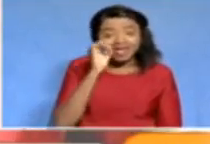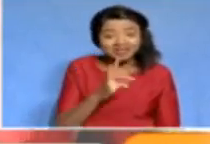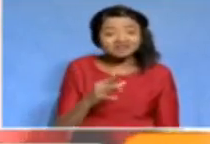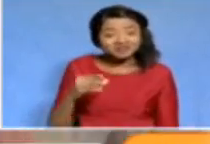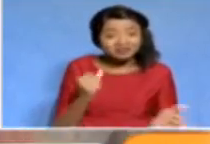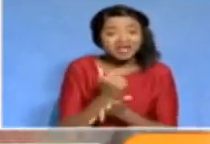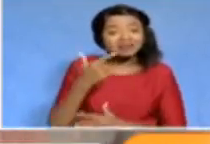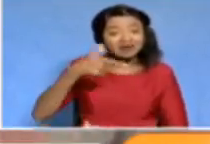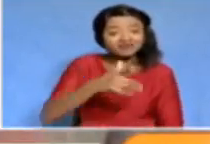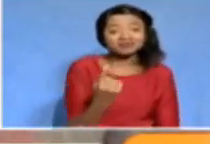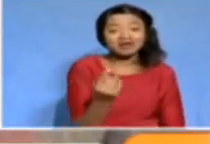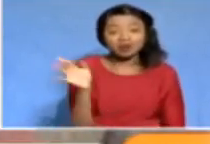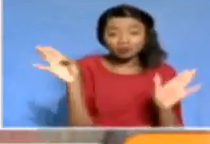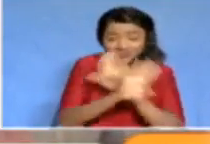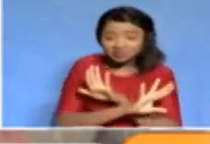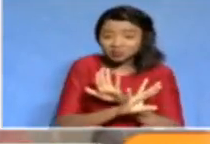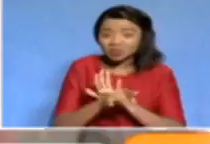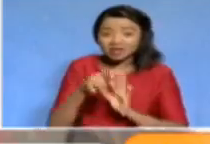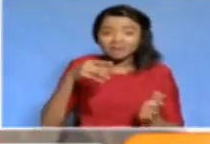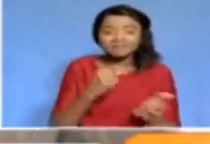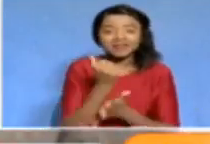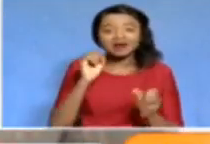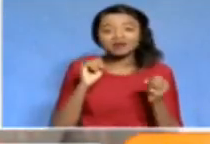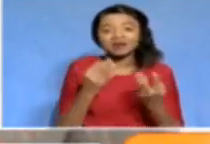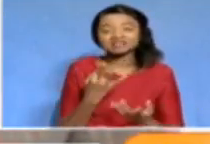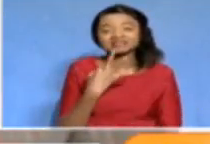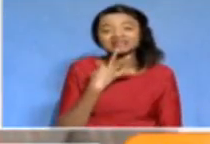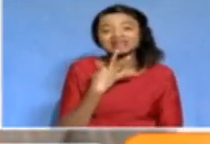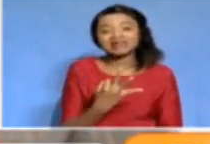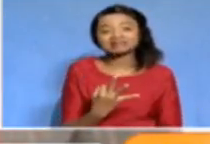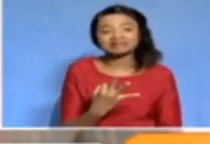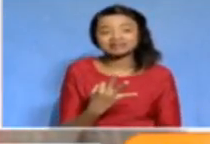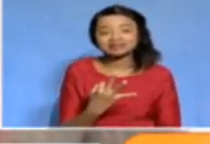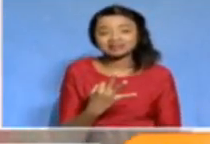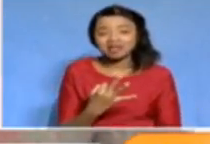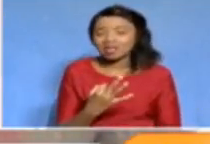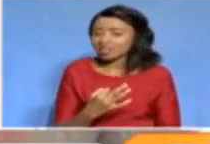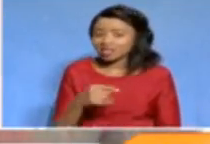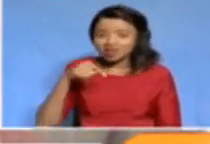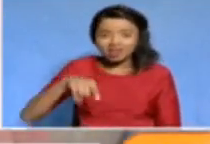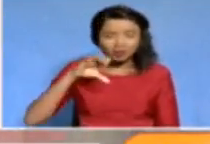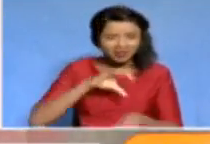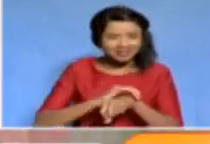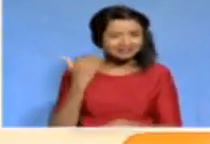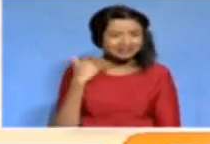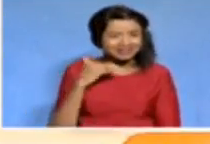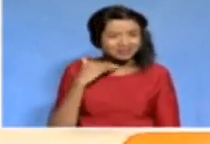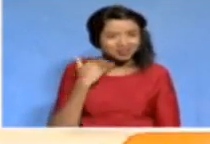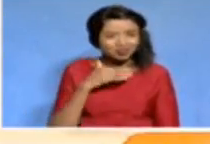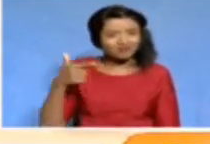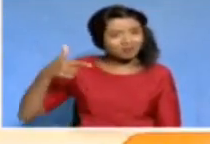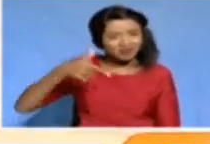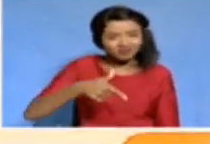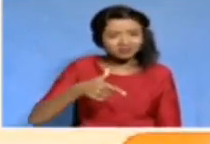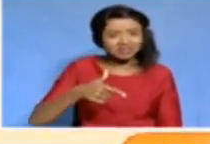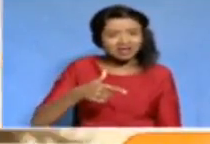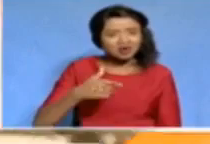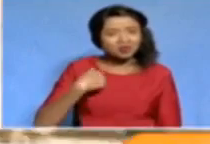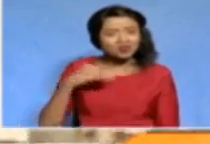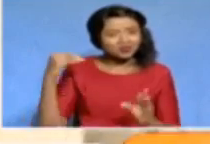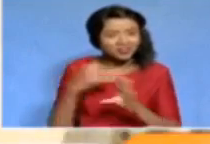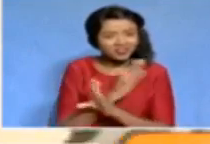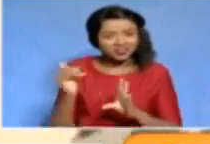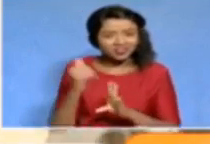300. Sasa sisi tumepata matapeli watu ya mafuta ambayo wanatuunda tu kila